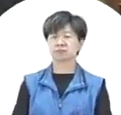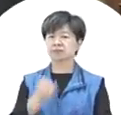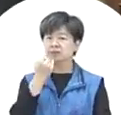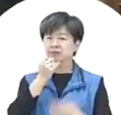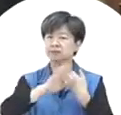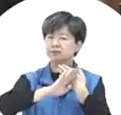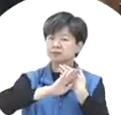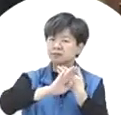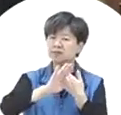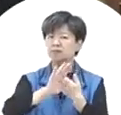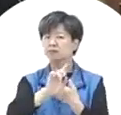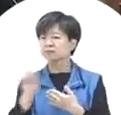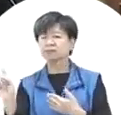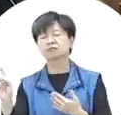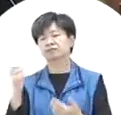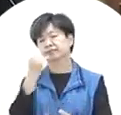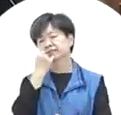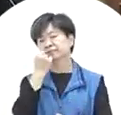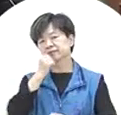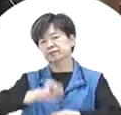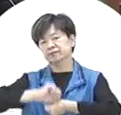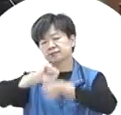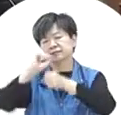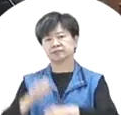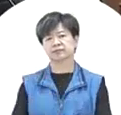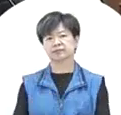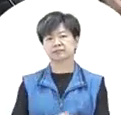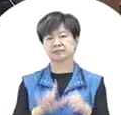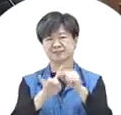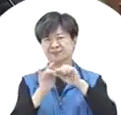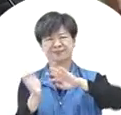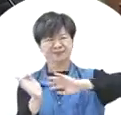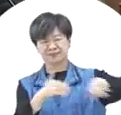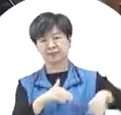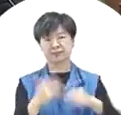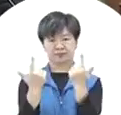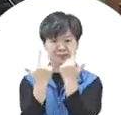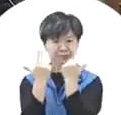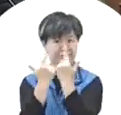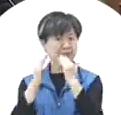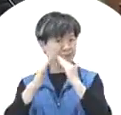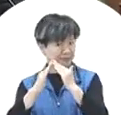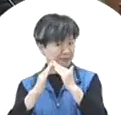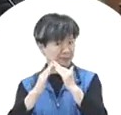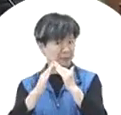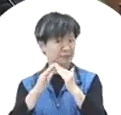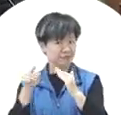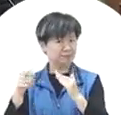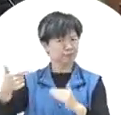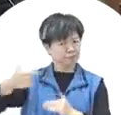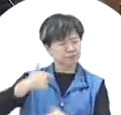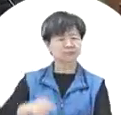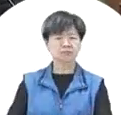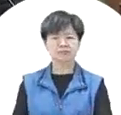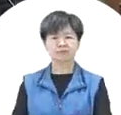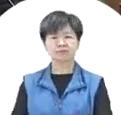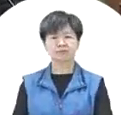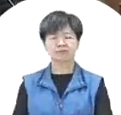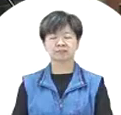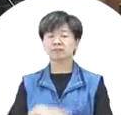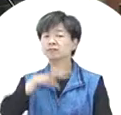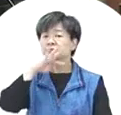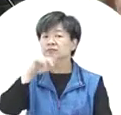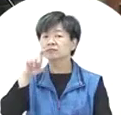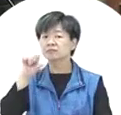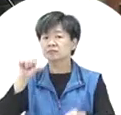的使用方式。不要讲台中那么远了、啊，讲台北市就好了。台北市我们的长。我们65岁